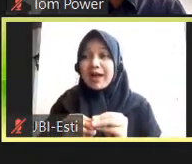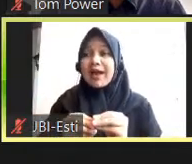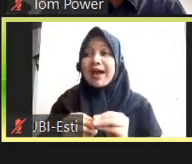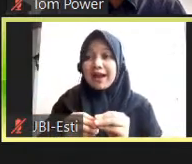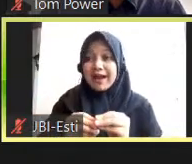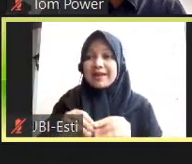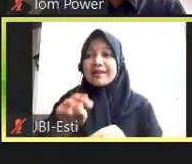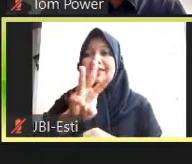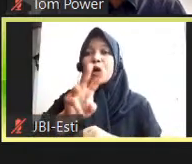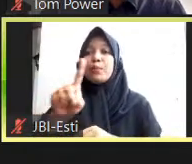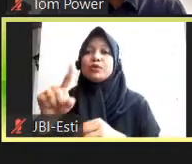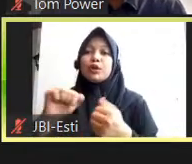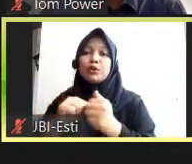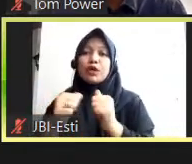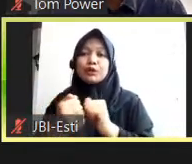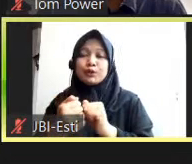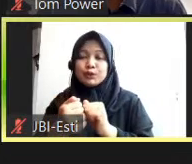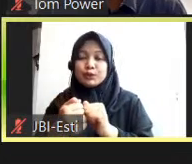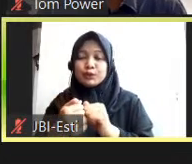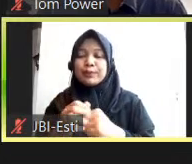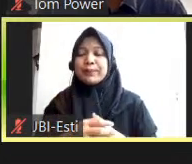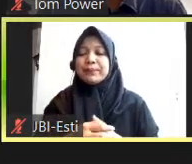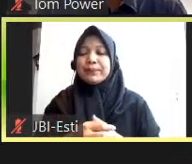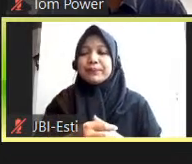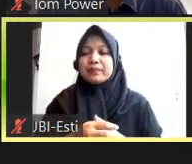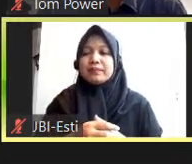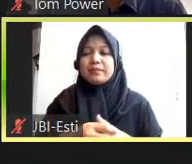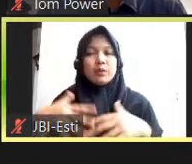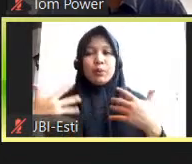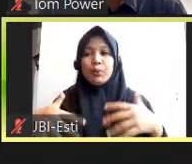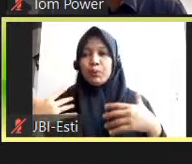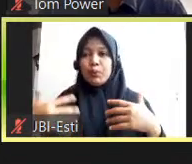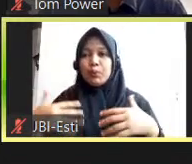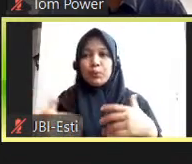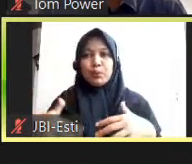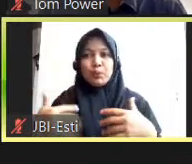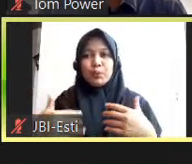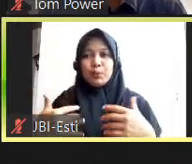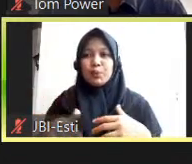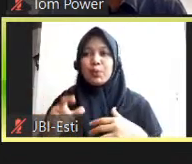digital. Luar biasa, karena ini berlipat-lipat dari